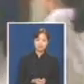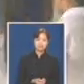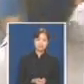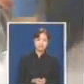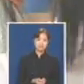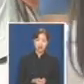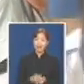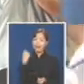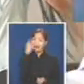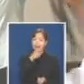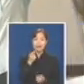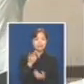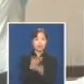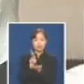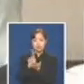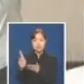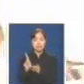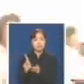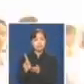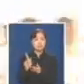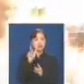มีใครของยืมผู้ยืมกยศบ้างเอ่ย